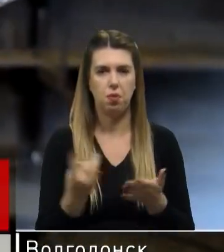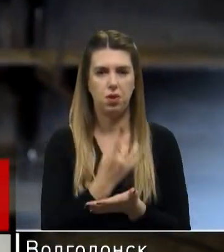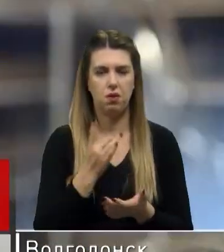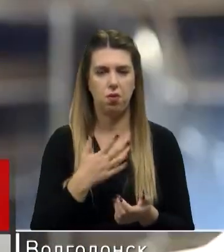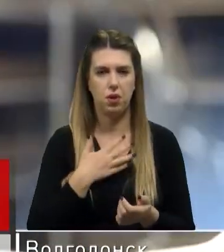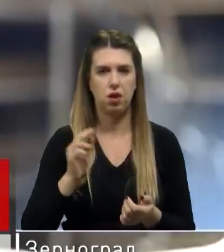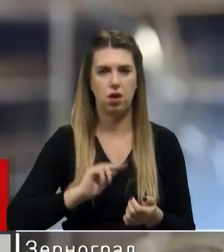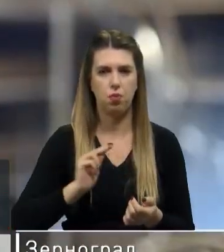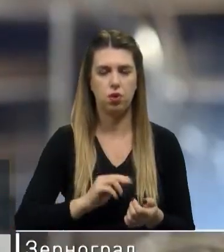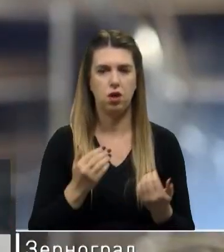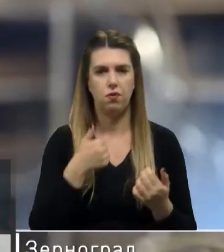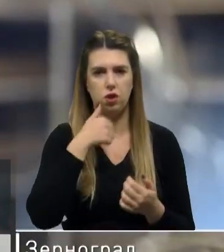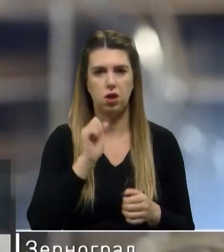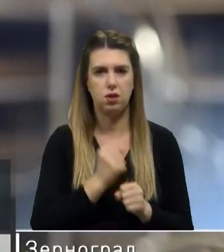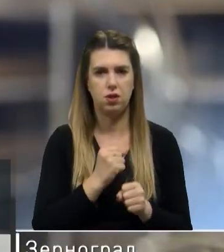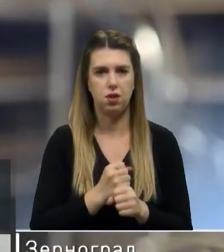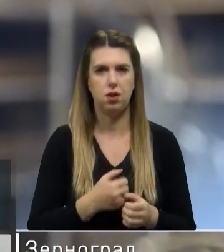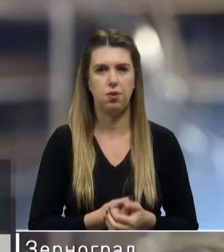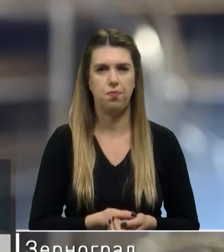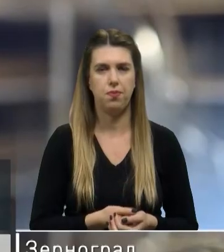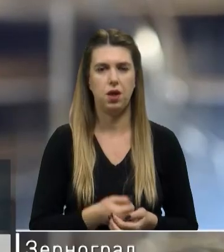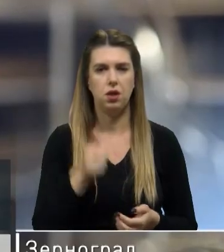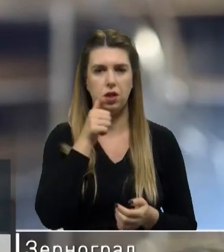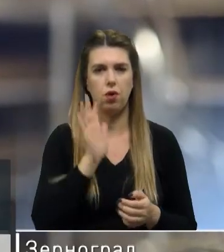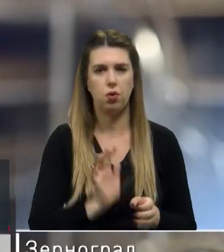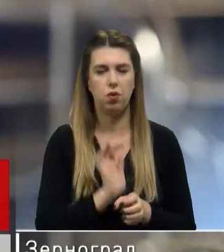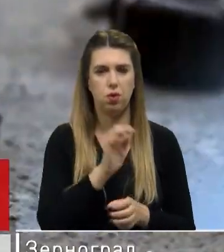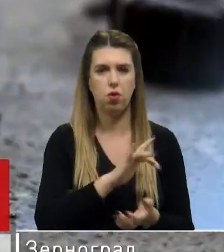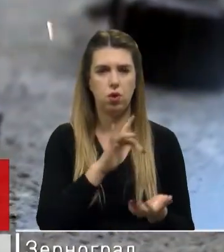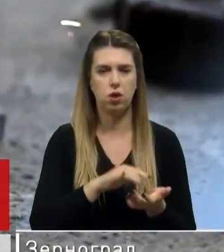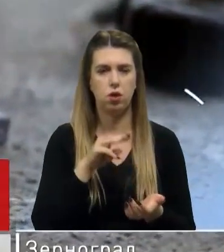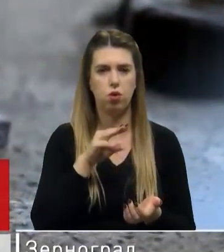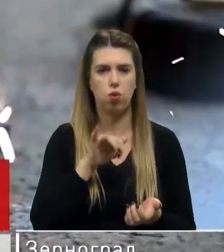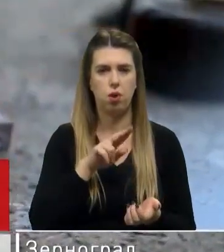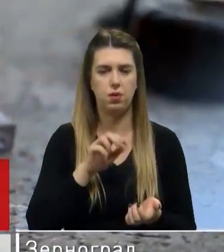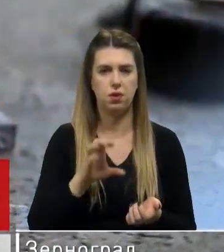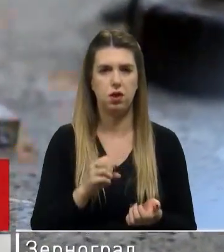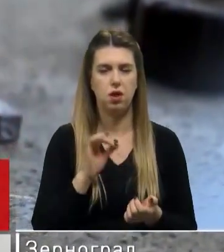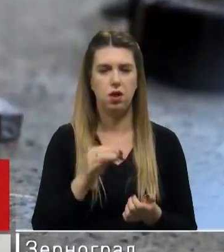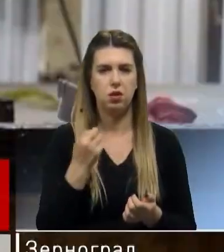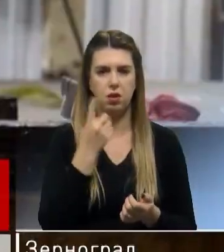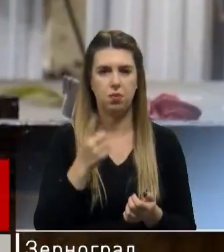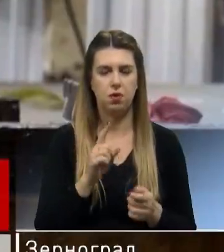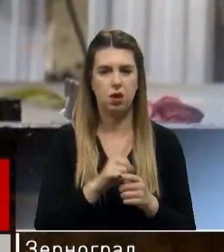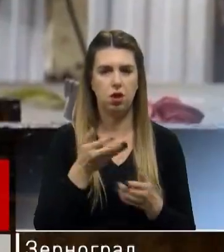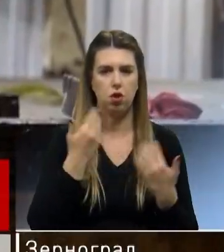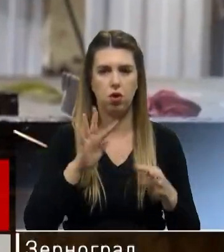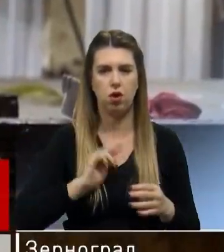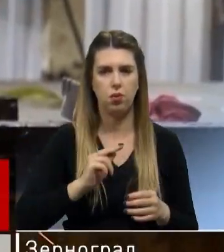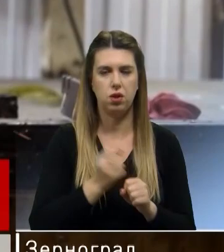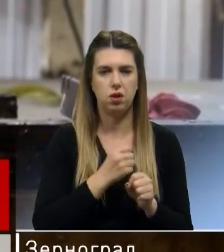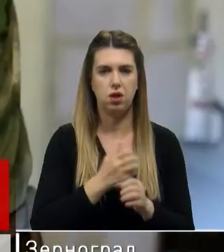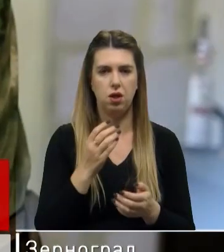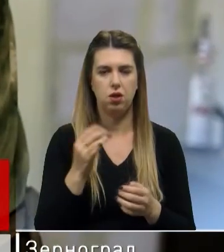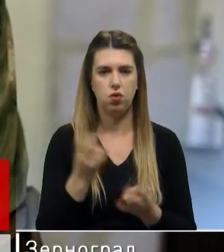первая моя, мы вчера сделали ее, завтра будем отправлять в город Туапсе. Работа кузнеца – одна из самых нелегких. Для создания